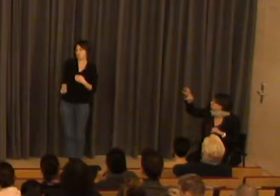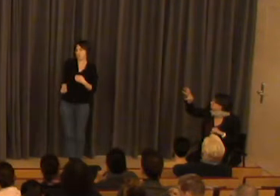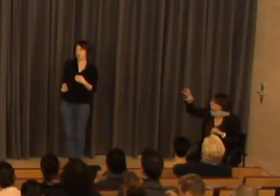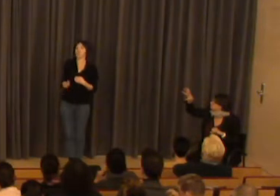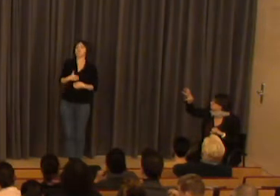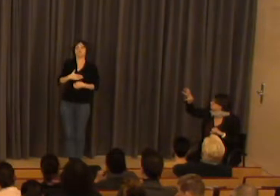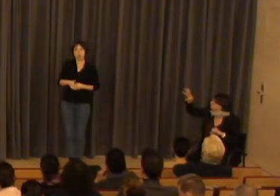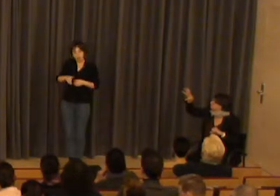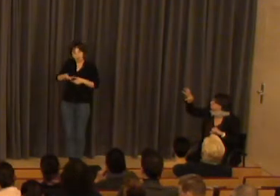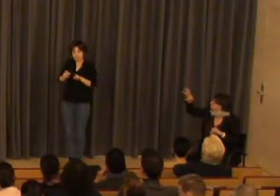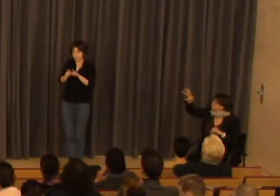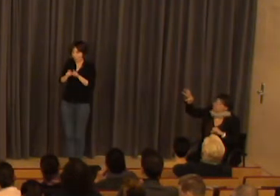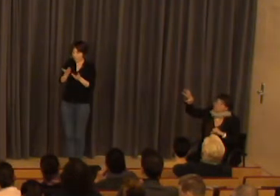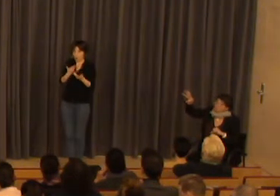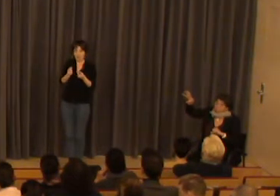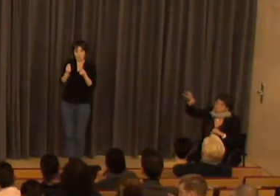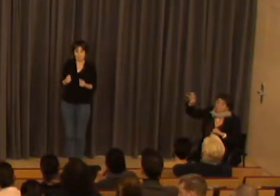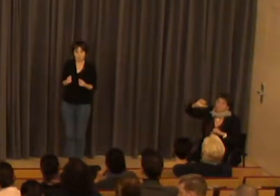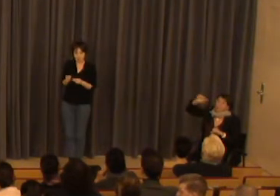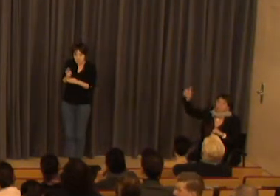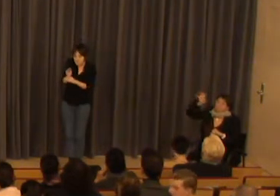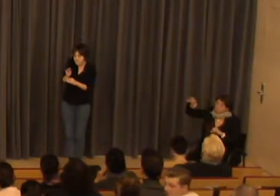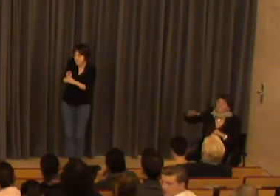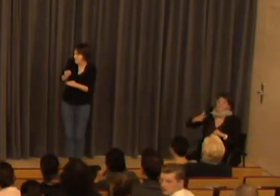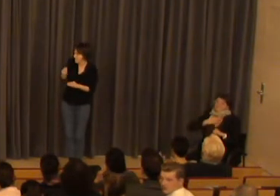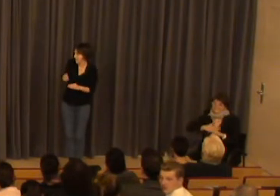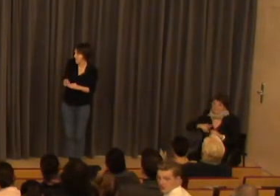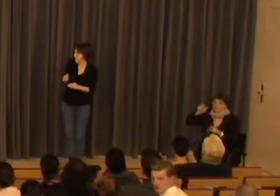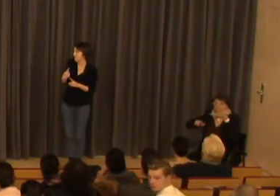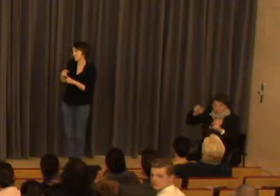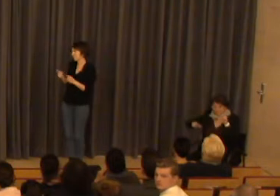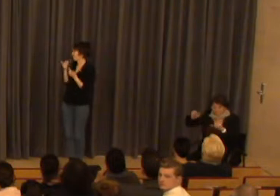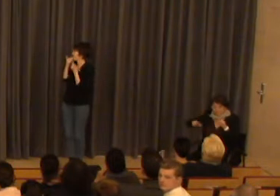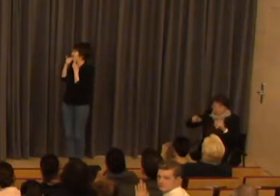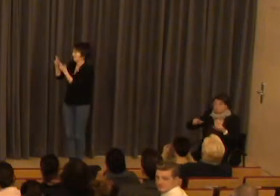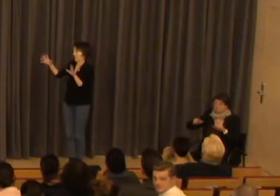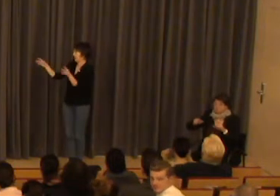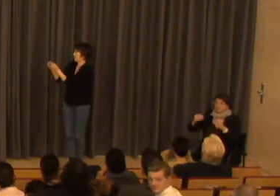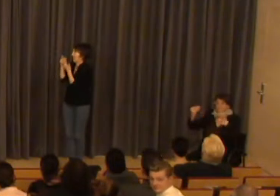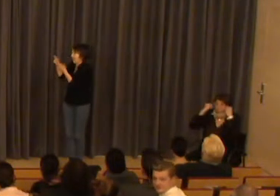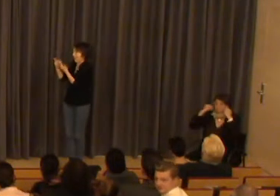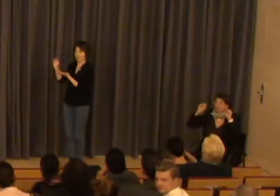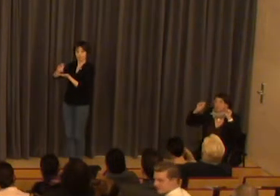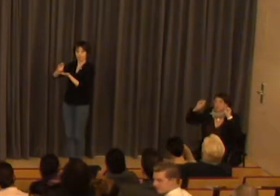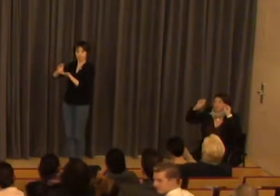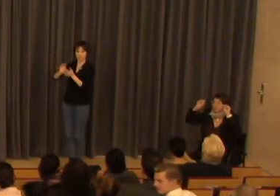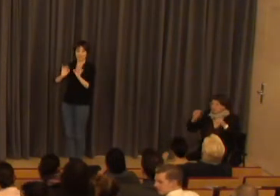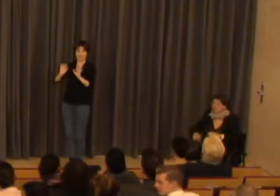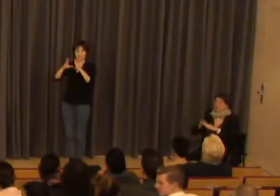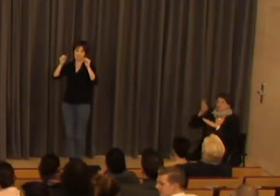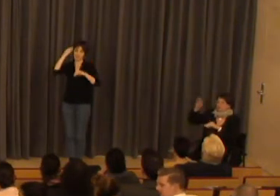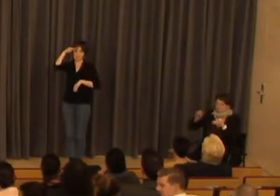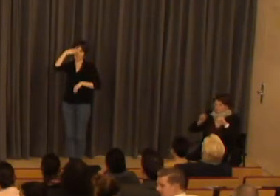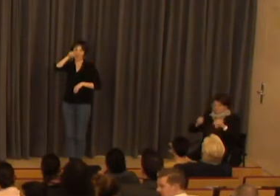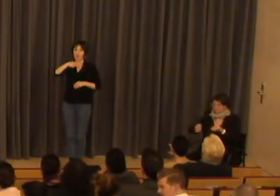la formació adequada per poder-ho fer. Per tant, moltes gràcies per aquest curs a la Universitat Pompeu Fabra i